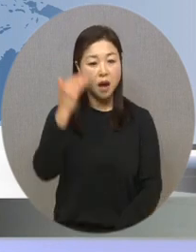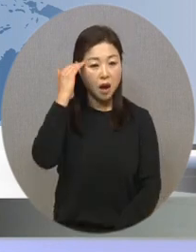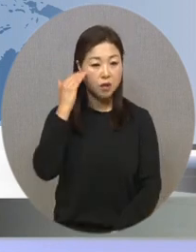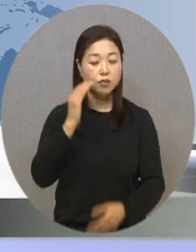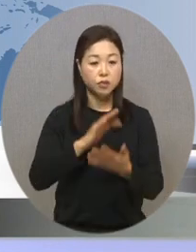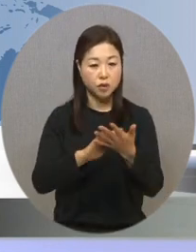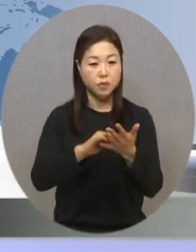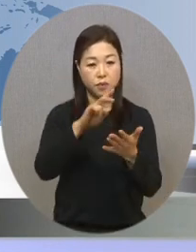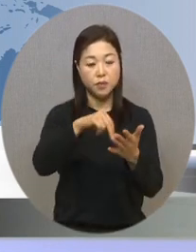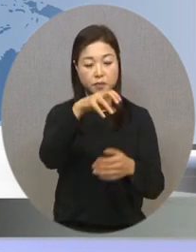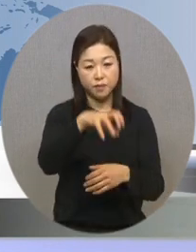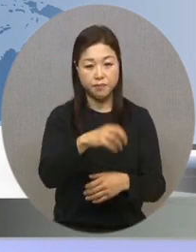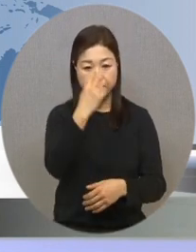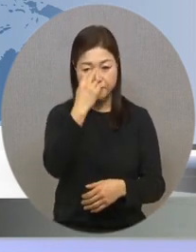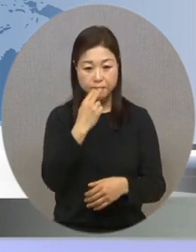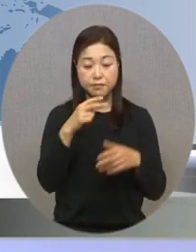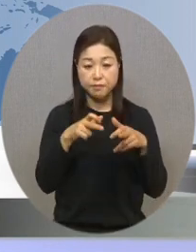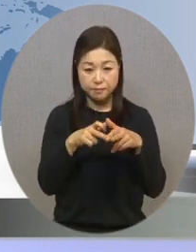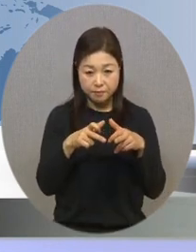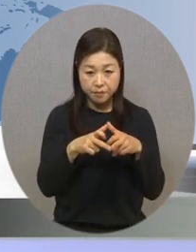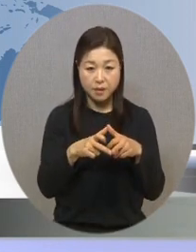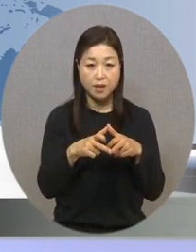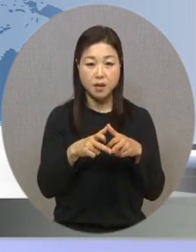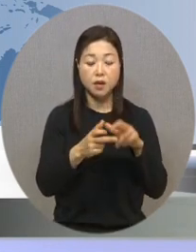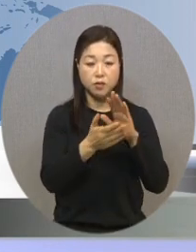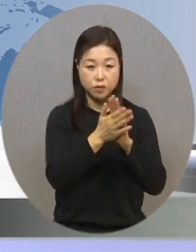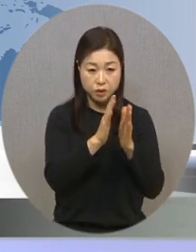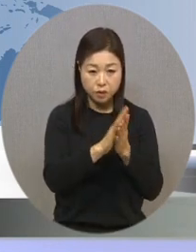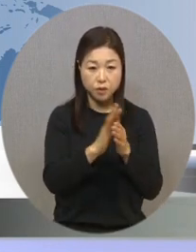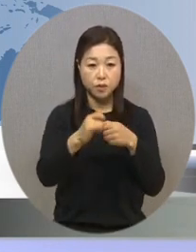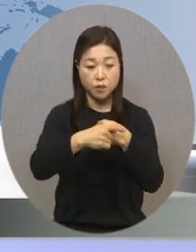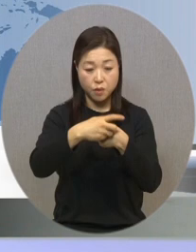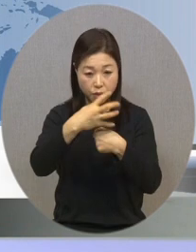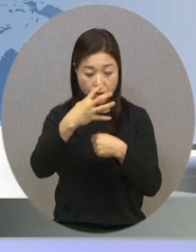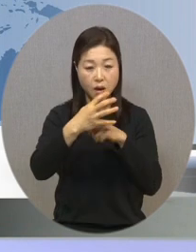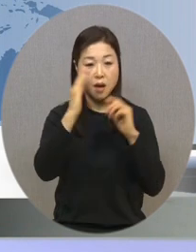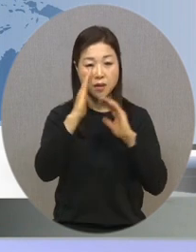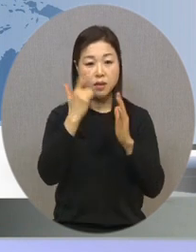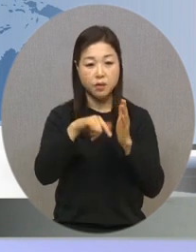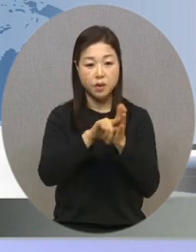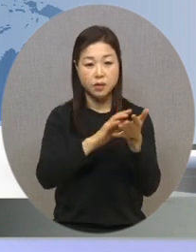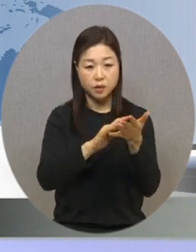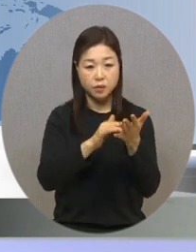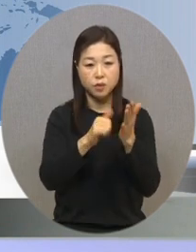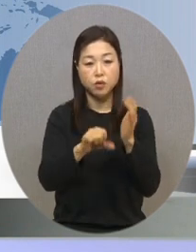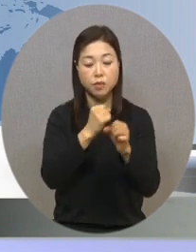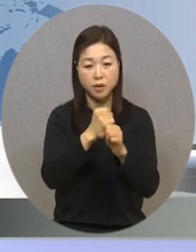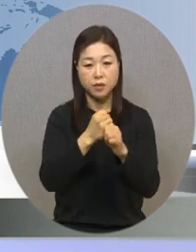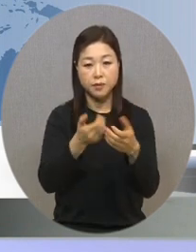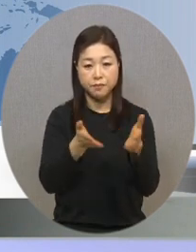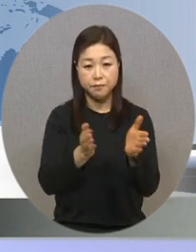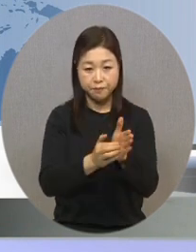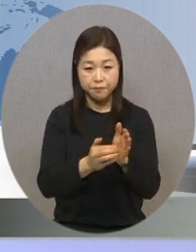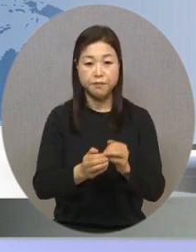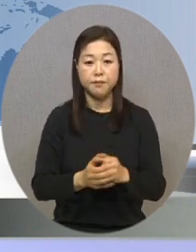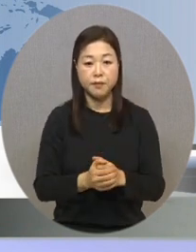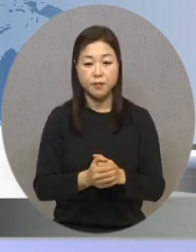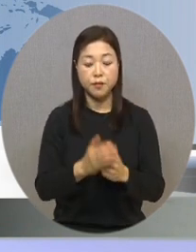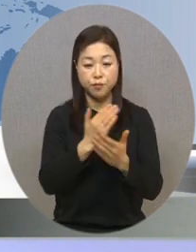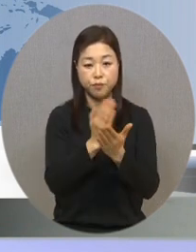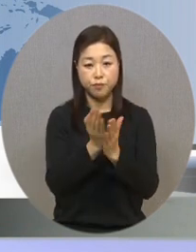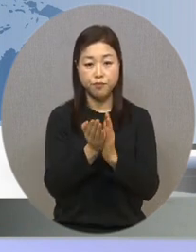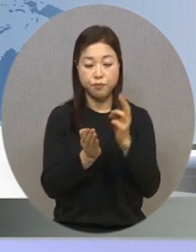한국점자도서관이 시각장애가 있는 유초등생을 위한 점자 교구를 제작해 배포했습니다. 점자 교구는 총